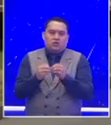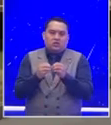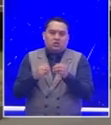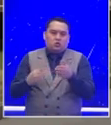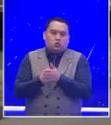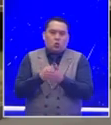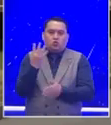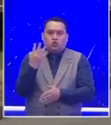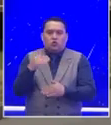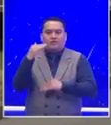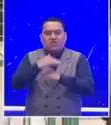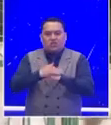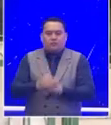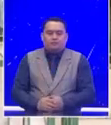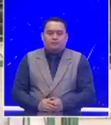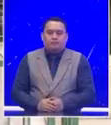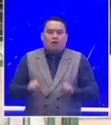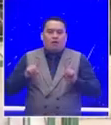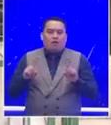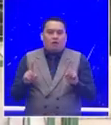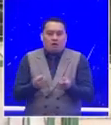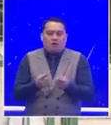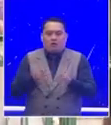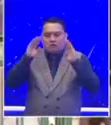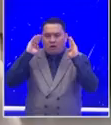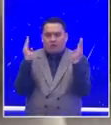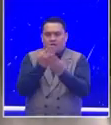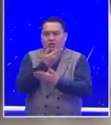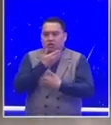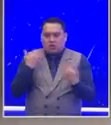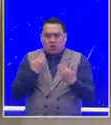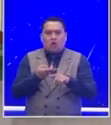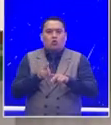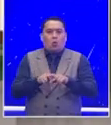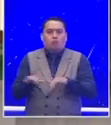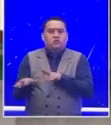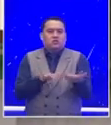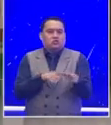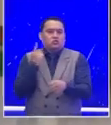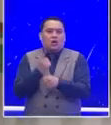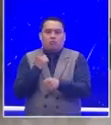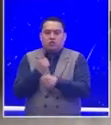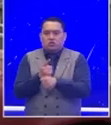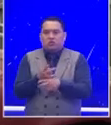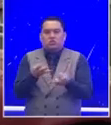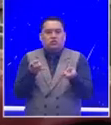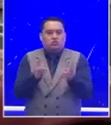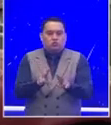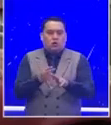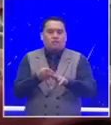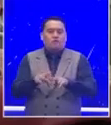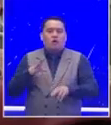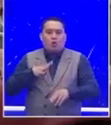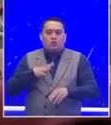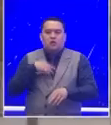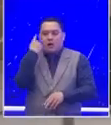и до 4 вечера. Карантина нет, отмечают в акимате, однако необоснованные передвижения без острой надобности под запретом,